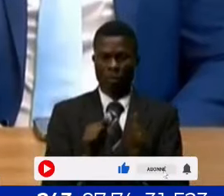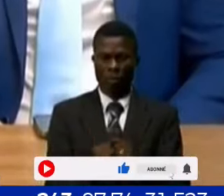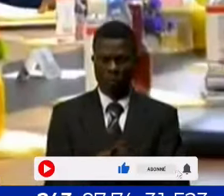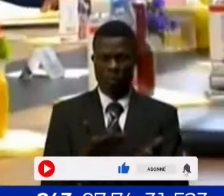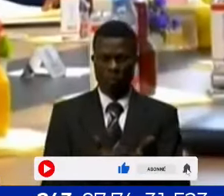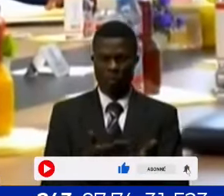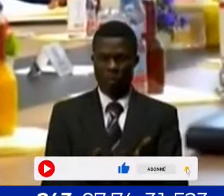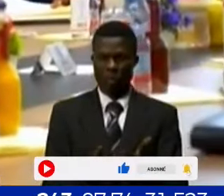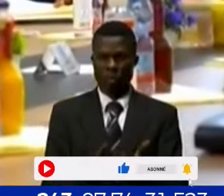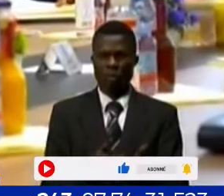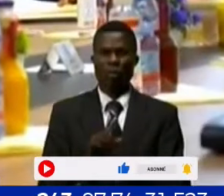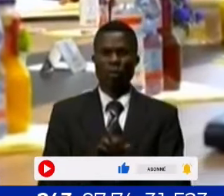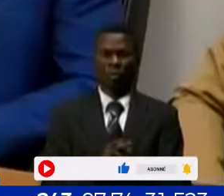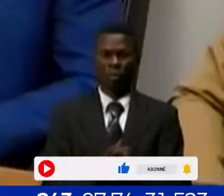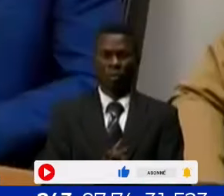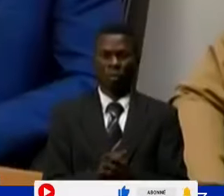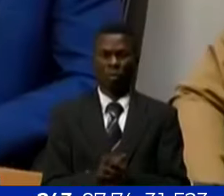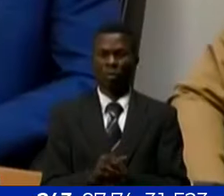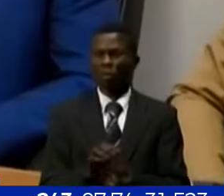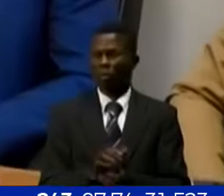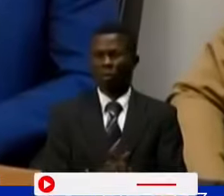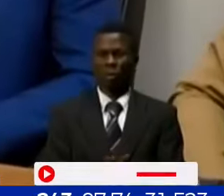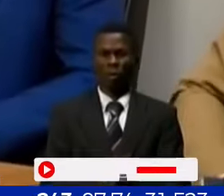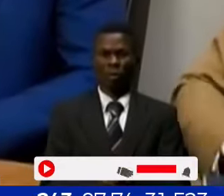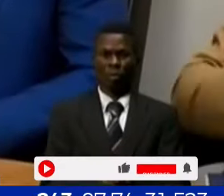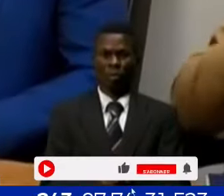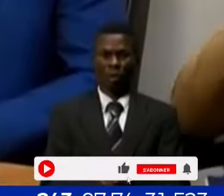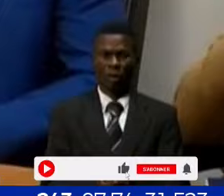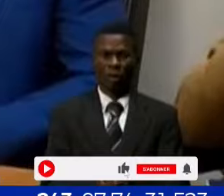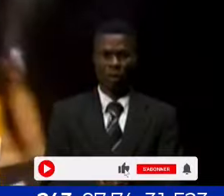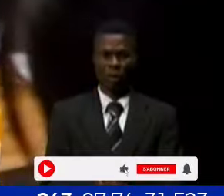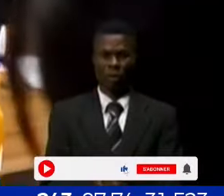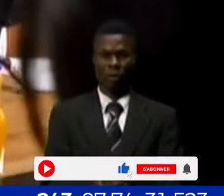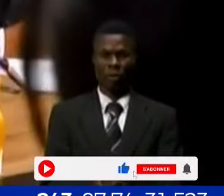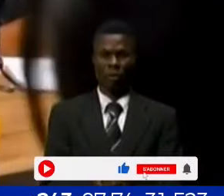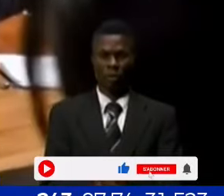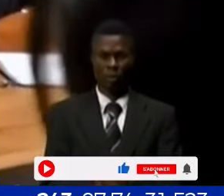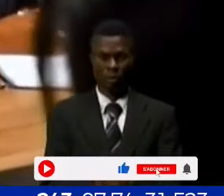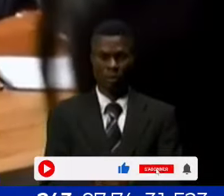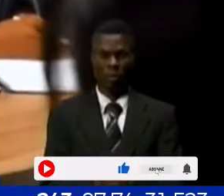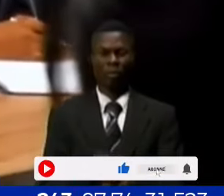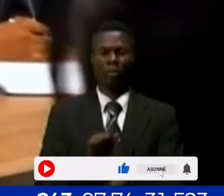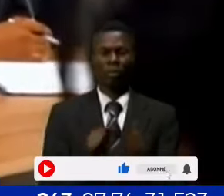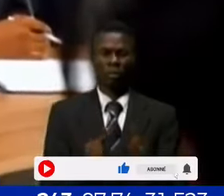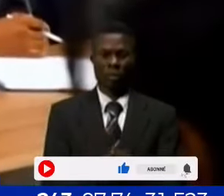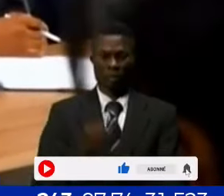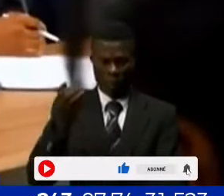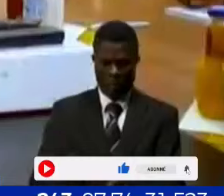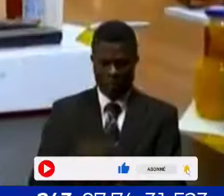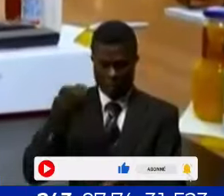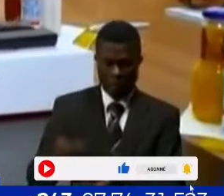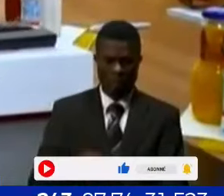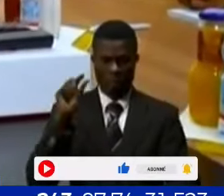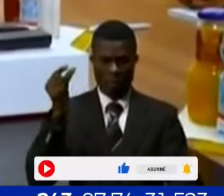violation de la loi qui régule ce secteur au sein du groupe Barrick Kibali Gold, le deuxième géant au monde en matière de l'exploitation